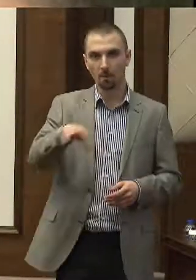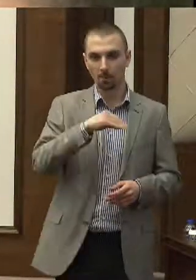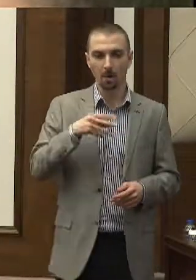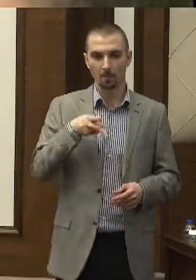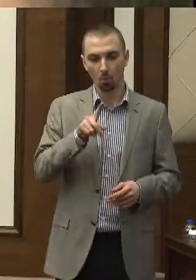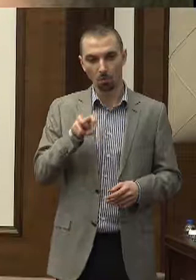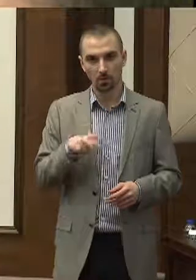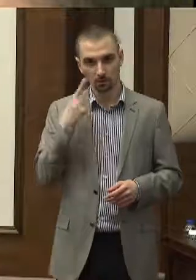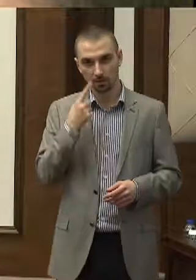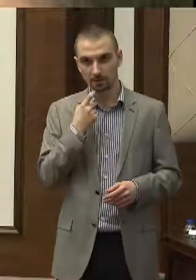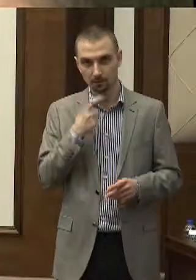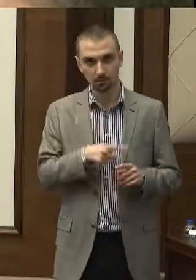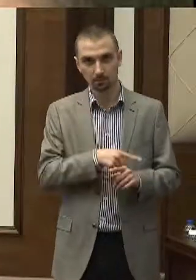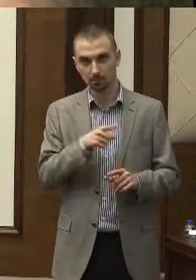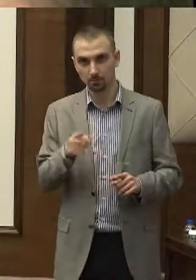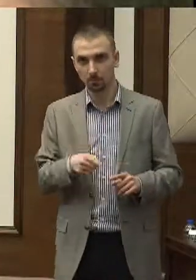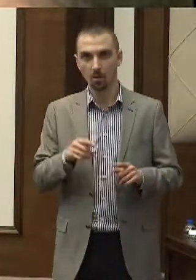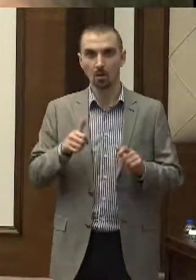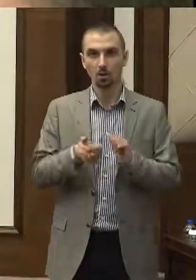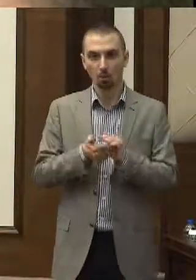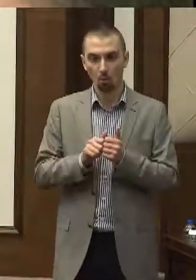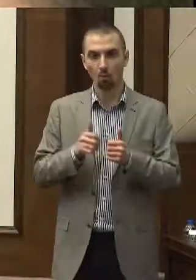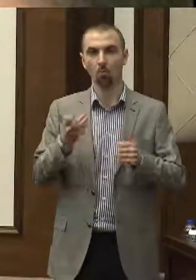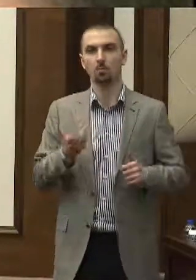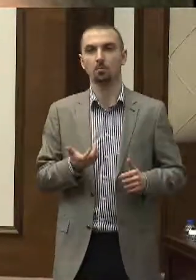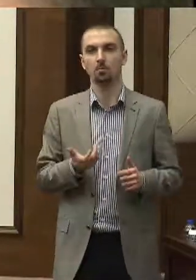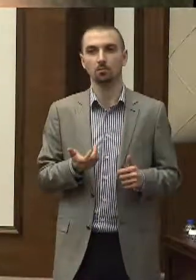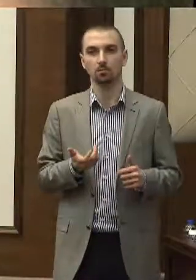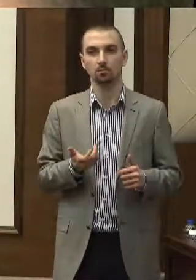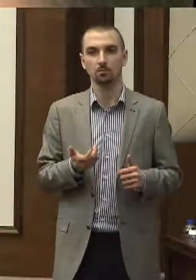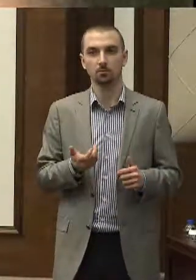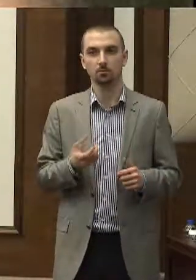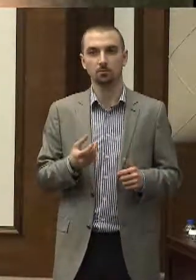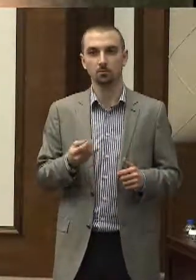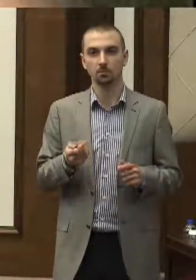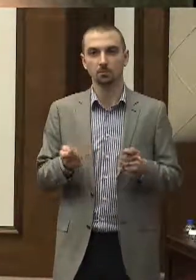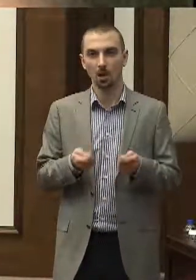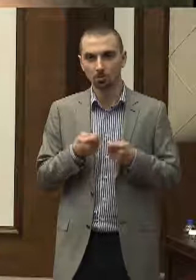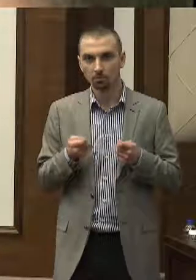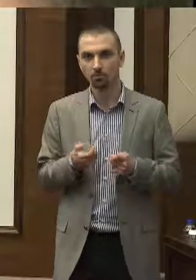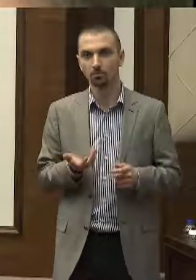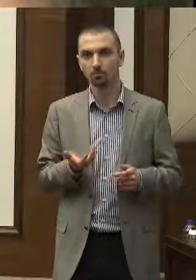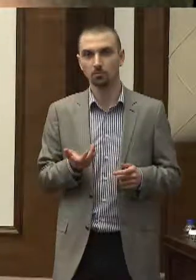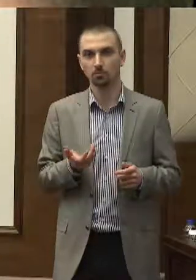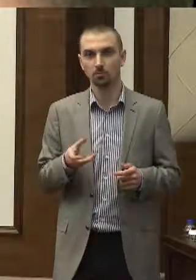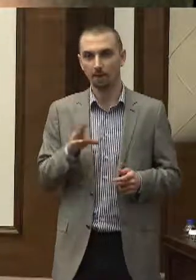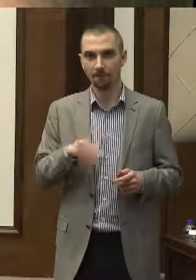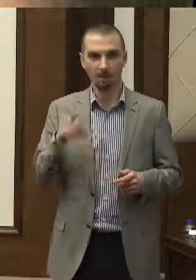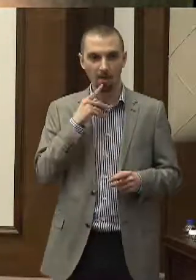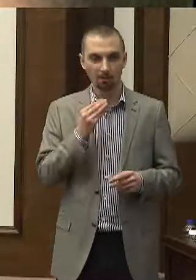ve gençlerimizi büyük bir coşku, heyecan ile beklentilere